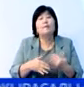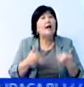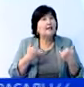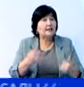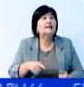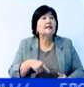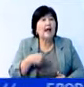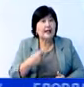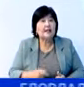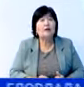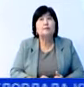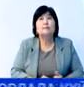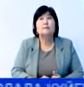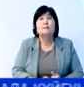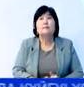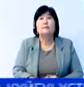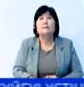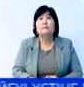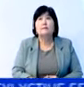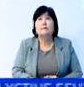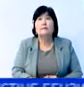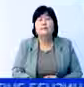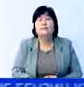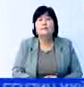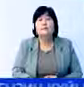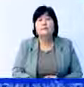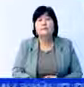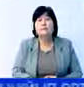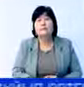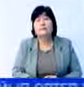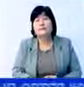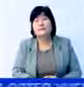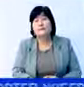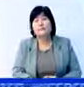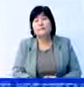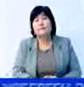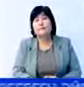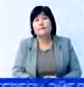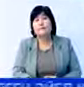айтты. Әкімжан Жолтаев, Бекболат Әбденов, Досхан Сәтбай, Қызылорда телеарнасы, Сырдария ауданынан.